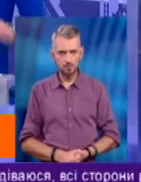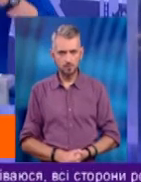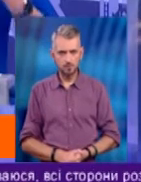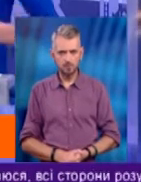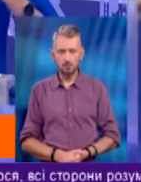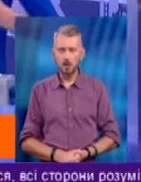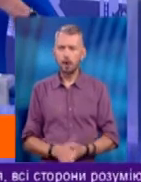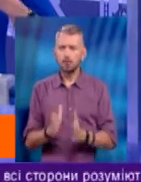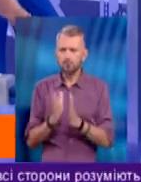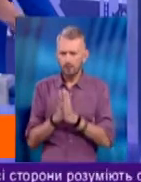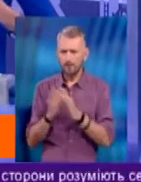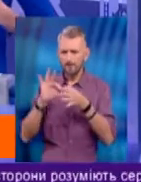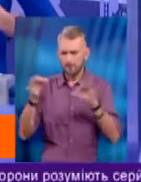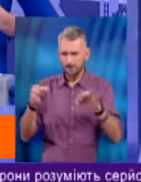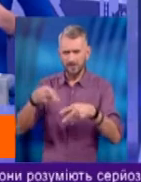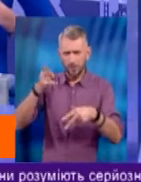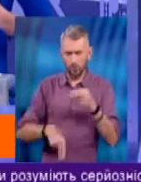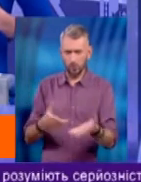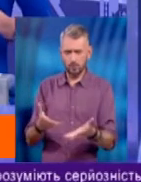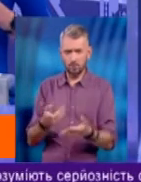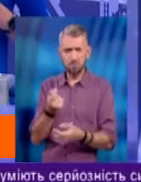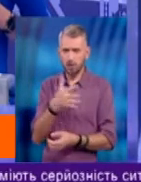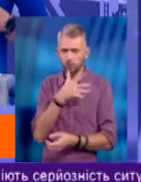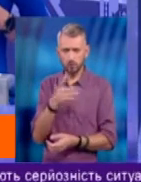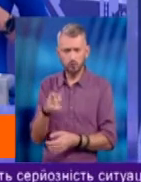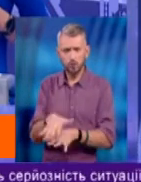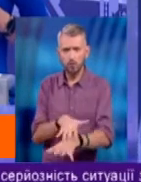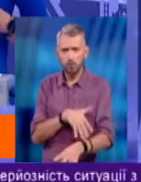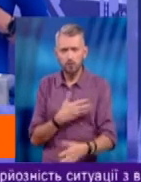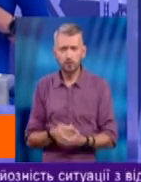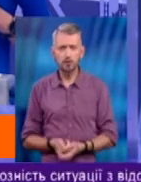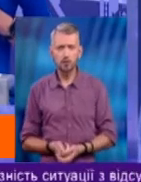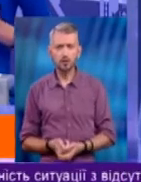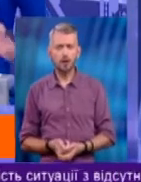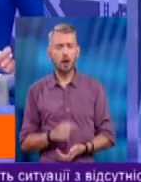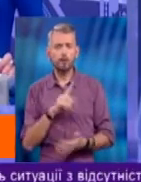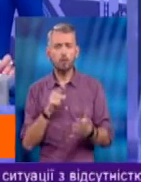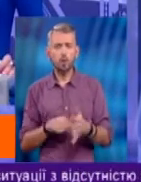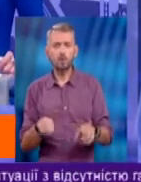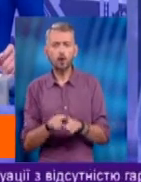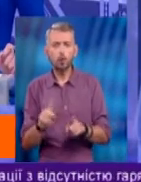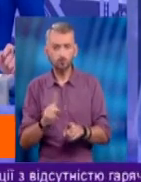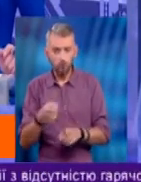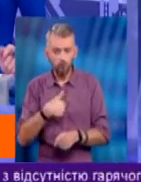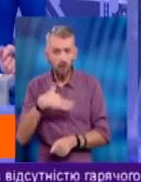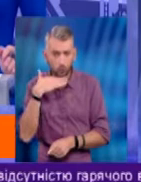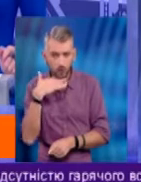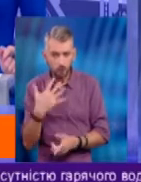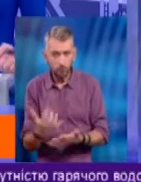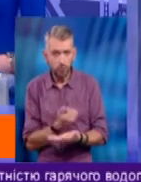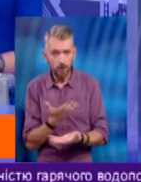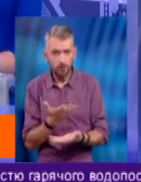Ви сформулюйте, будь ласка, вже питання, тому що, на жаль, мало часу, ви дуже довго формулюєте. Так що, ми дураки,